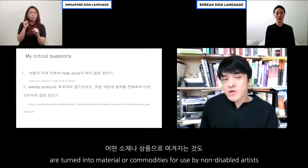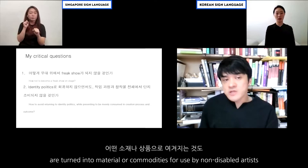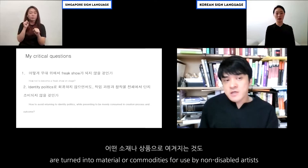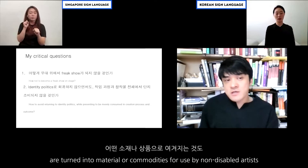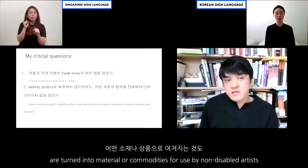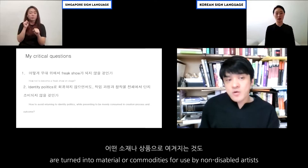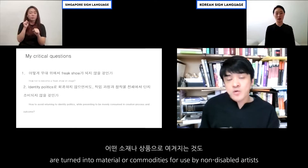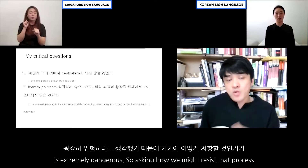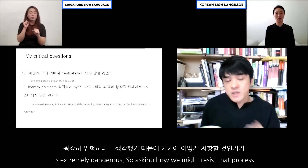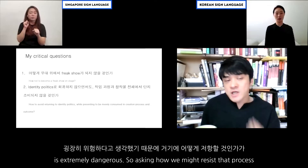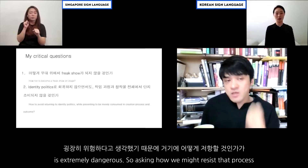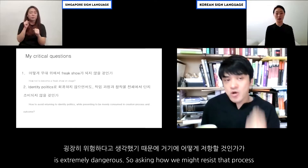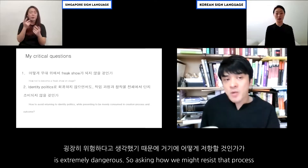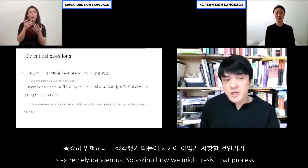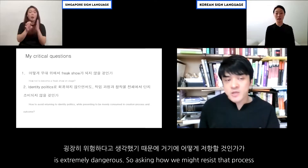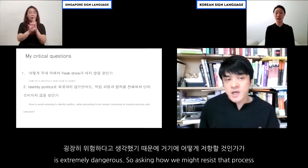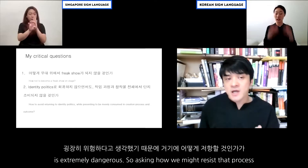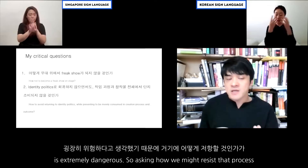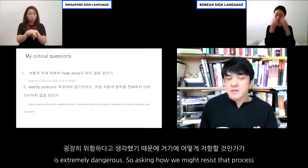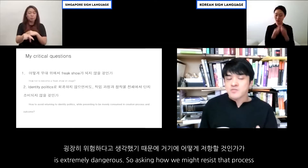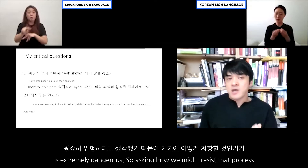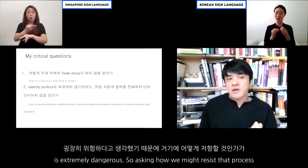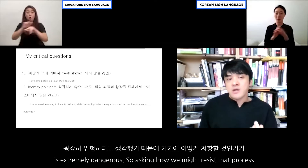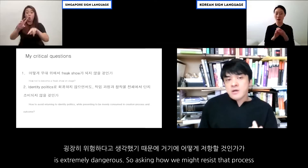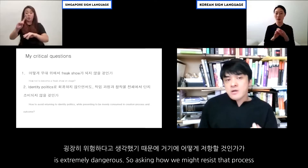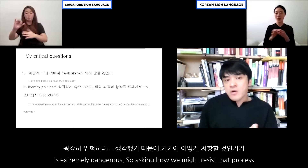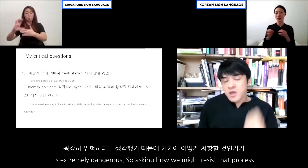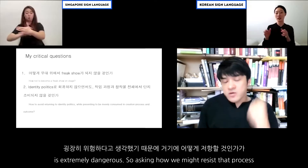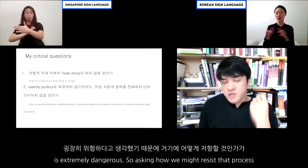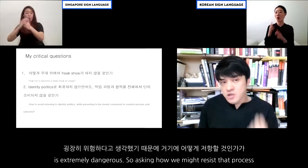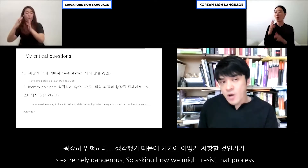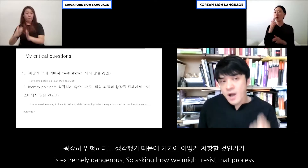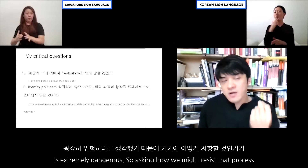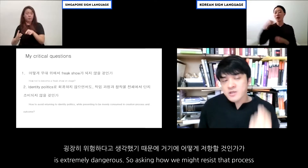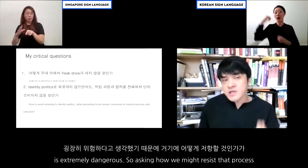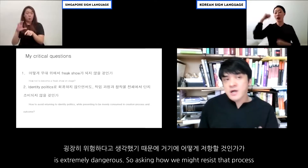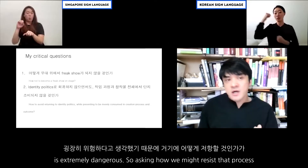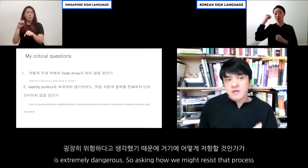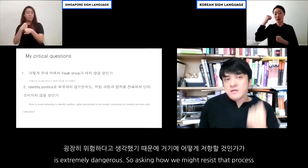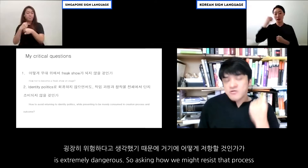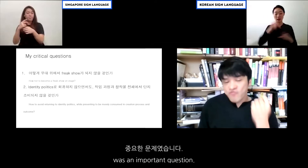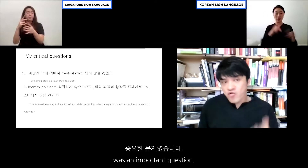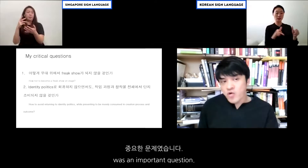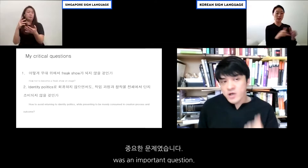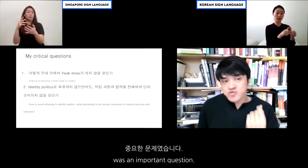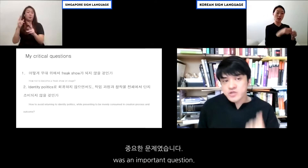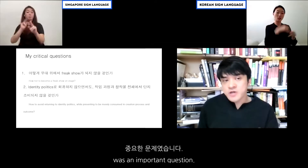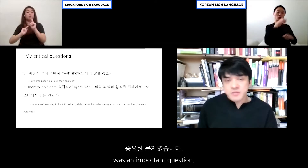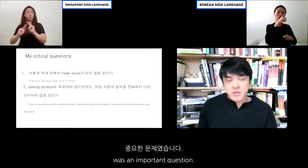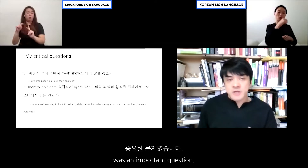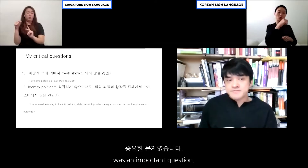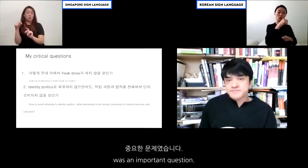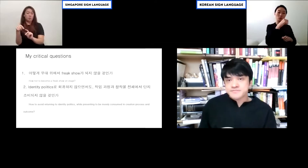상품으로 여겨지는 것도 굉장히 위험하다고 생각했기 때문에 거기에 어떻게 저항할 것인가가 중요한